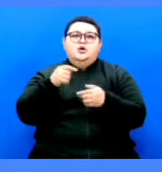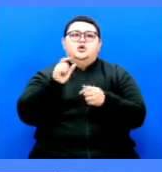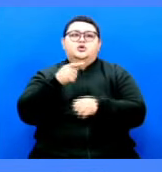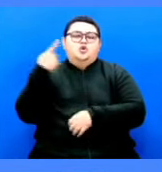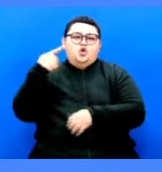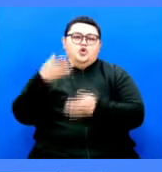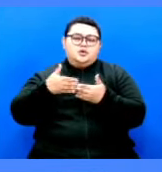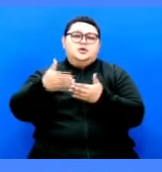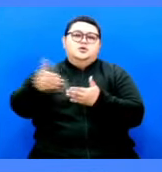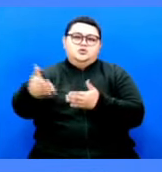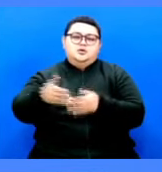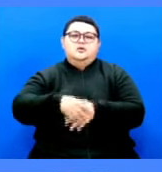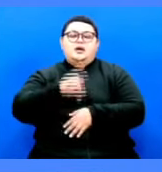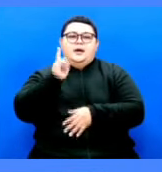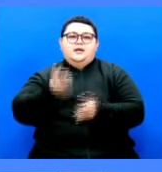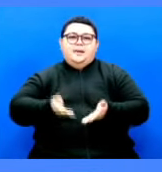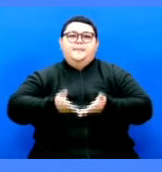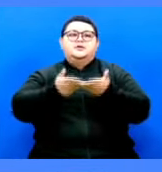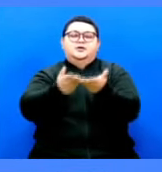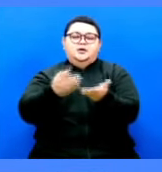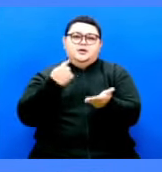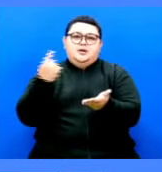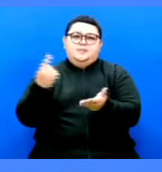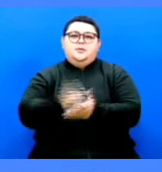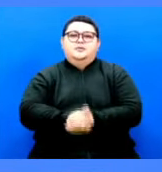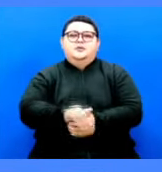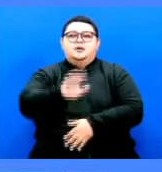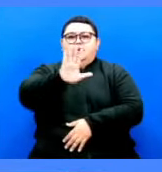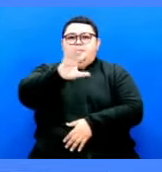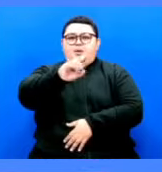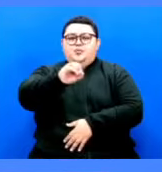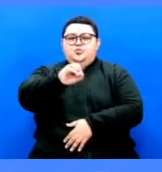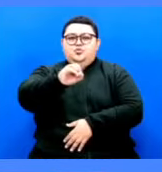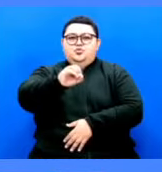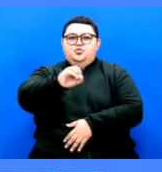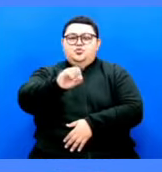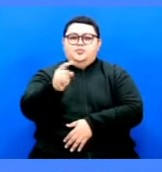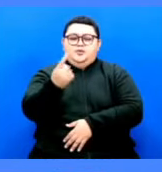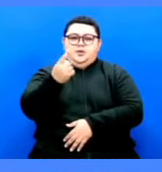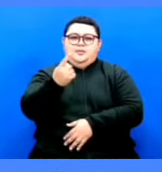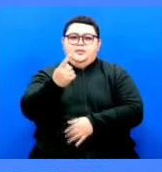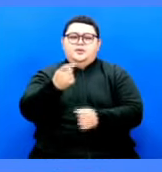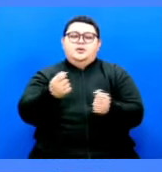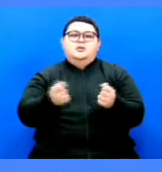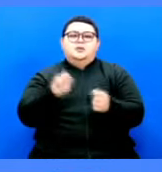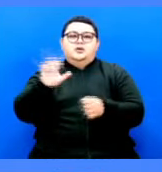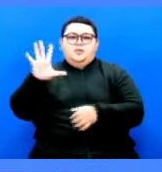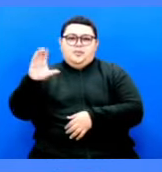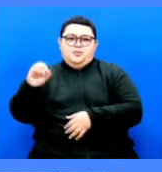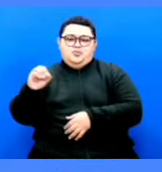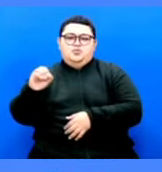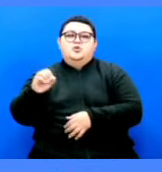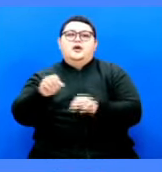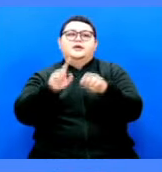diteruskan. Termasuk ada penyerahan kami 50 unit pertama dan 50 unit lagi, 100